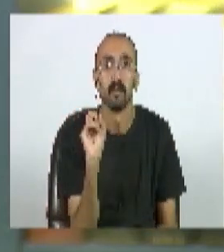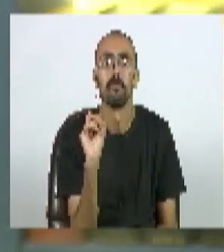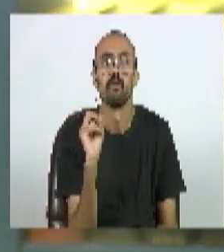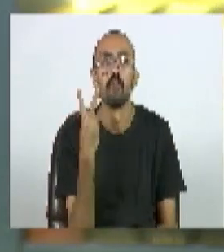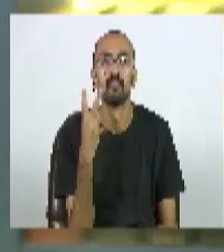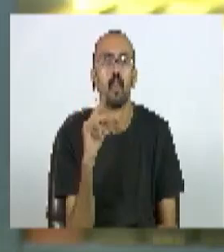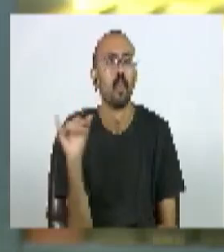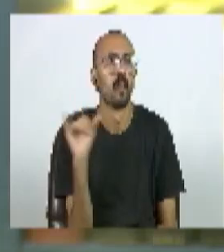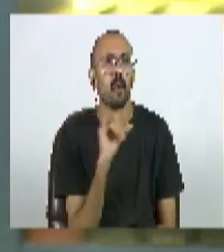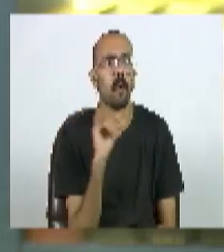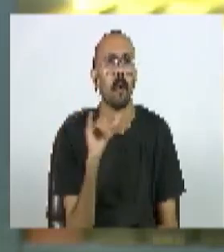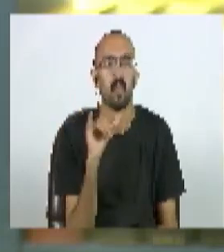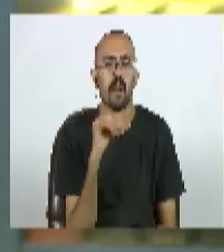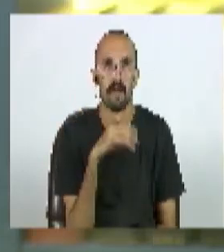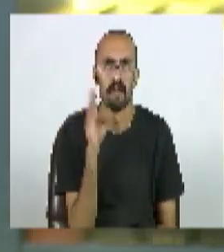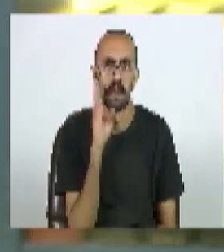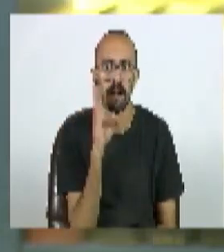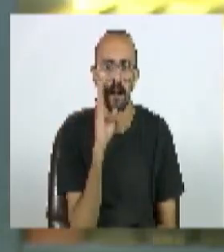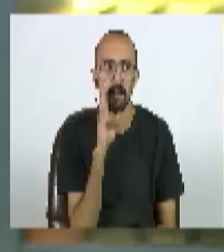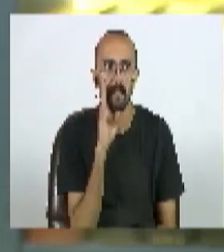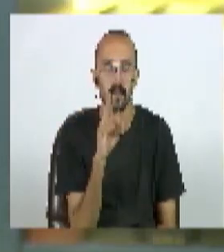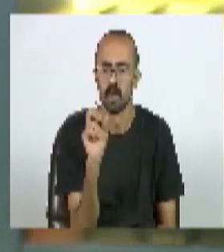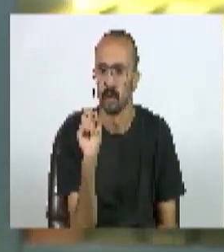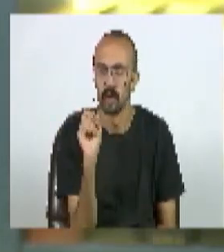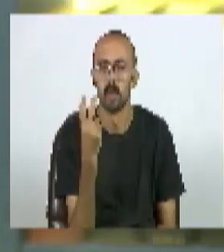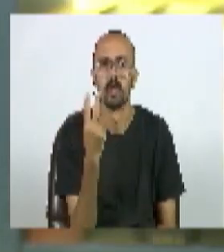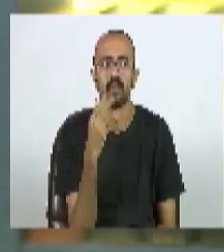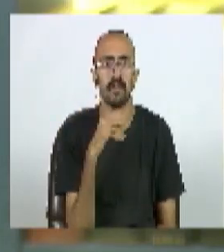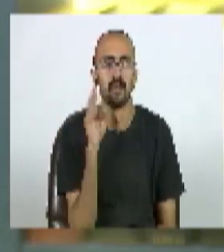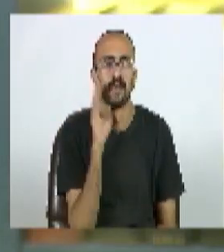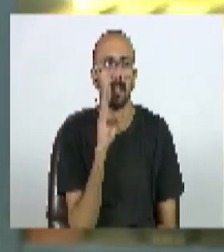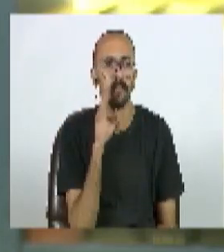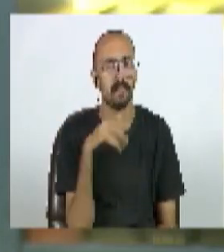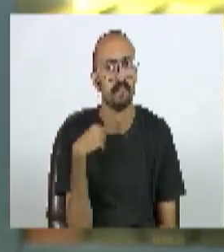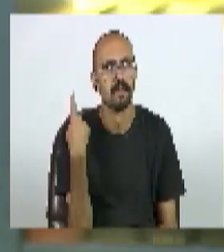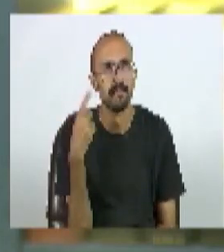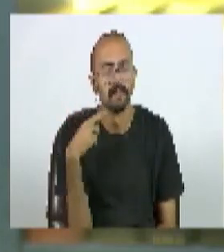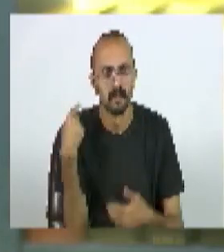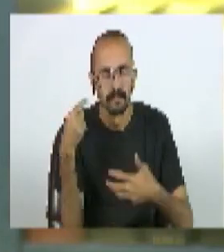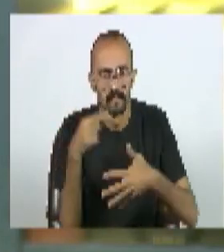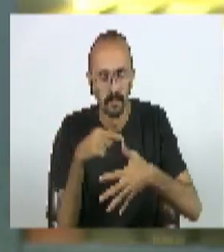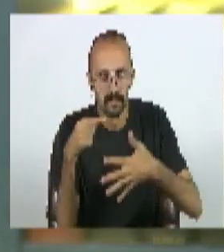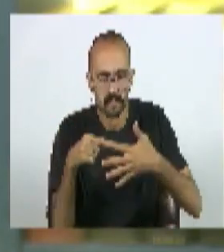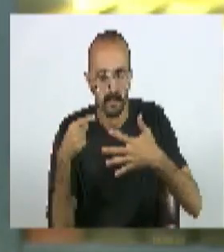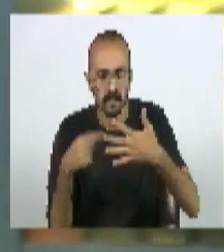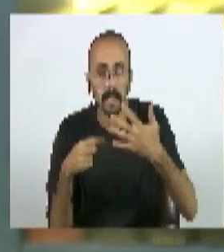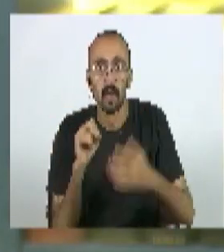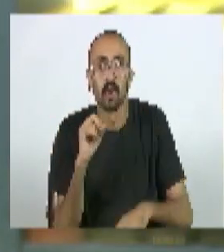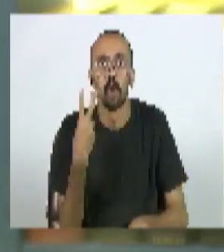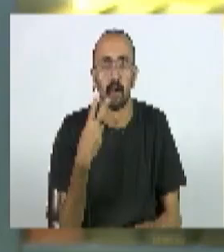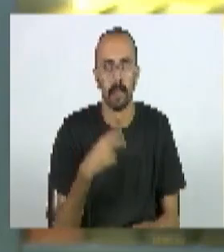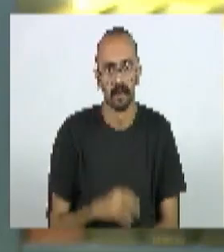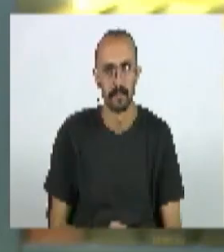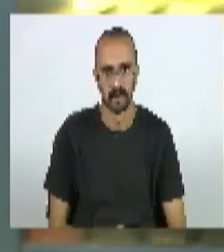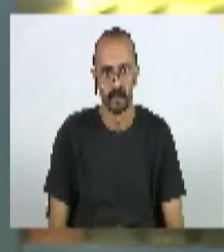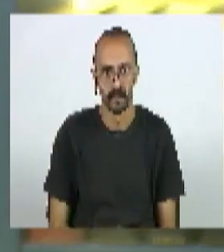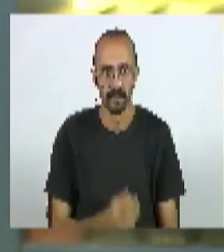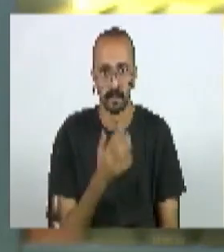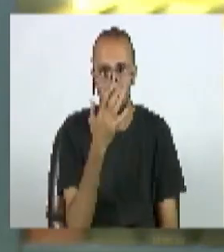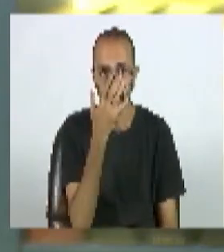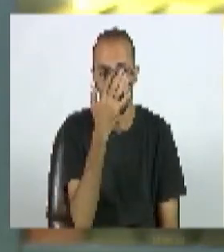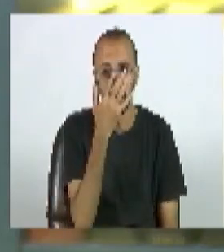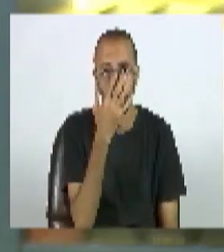12 درس مستفاد. يعني قعدت افكر كده واستخلص من هذه التجارب، خرجت ب 12 درس. انا